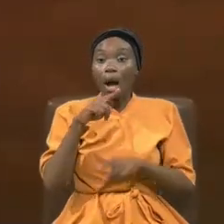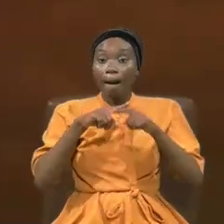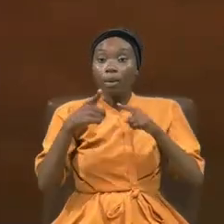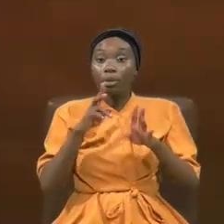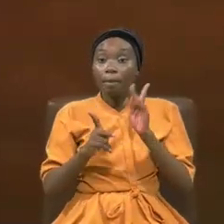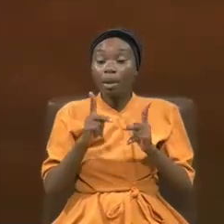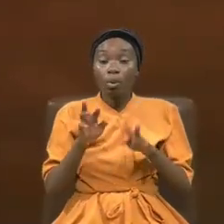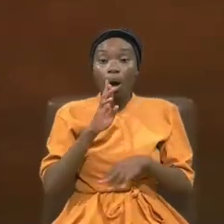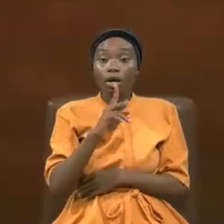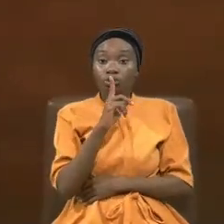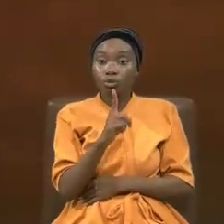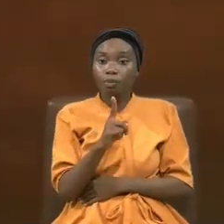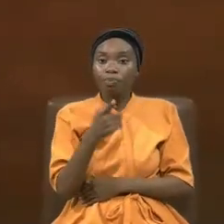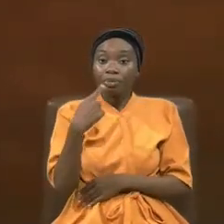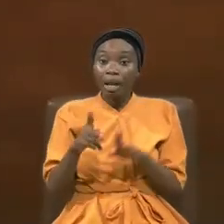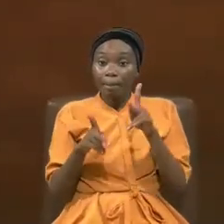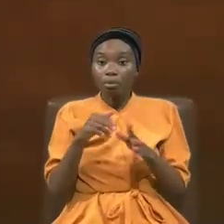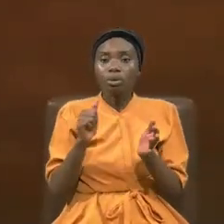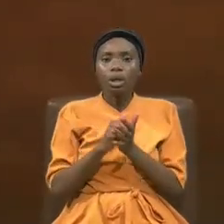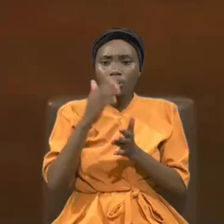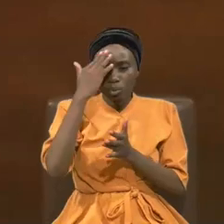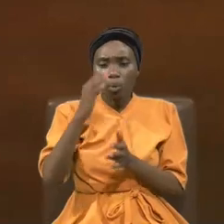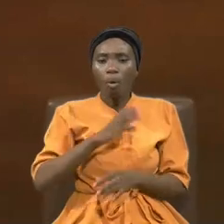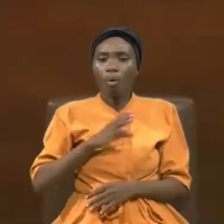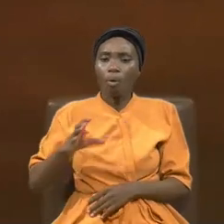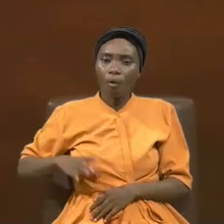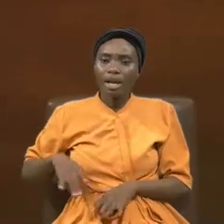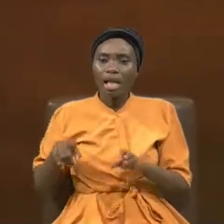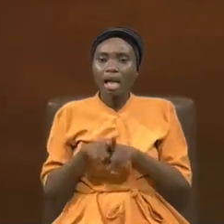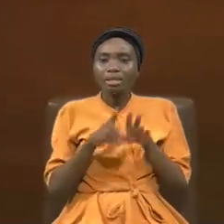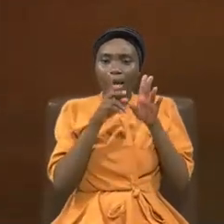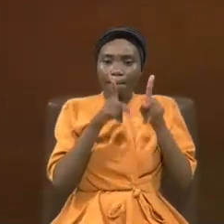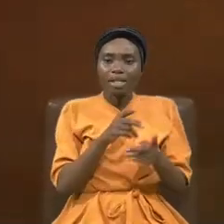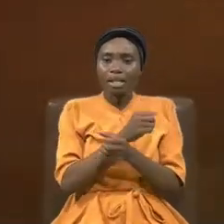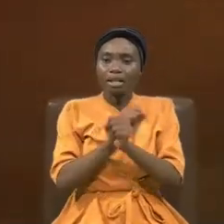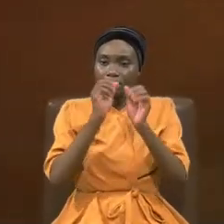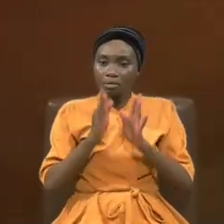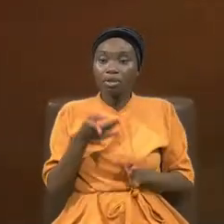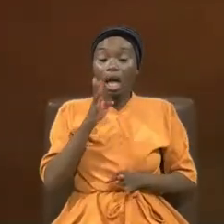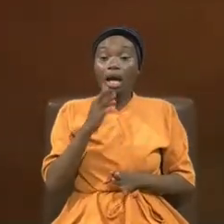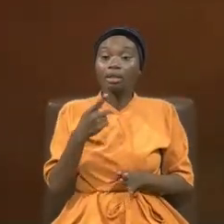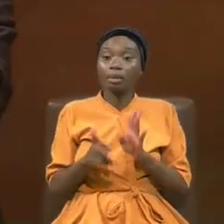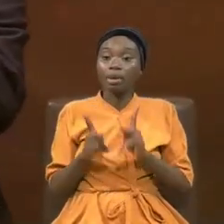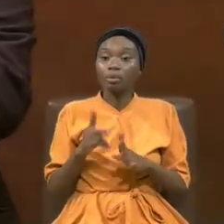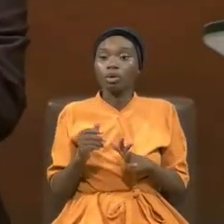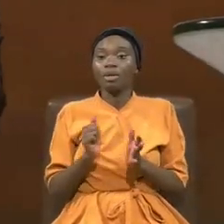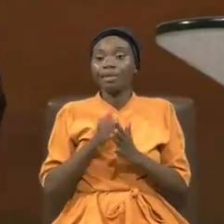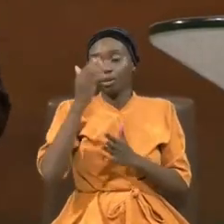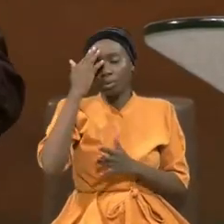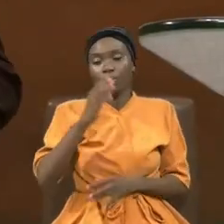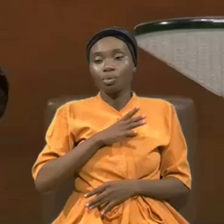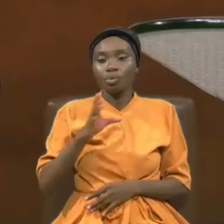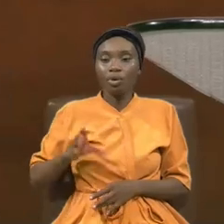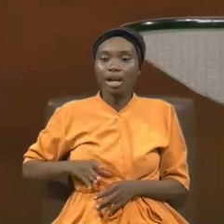faux. Mais les gens qui sont véritables, les gens qui connaissent Christ comme leur sauveur personnel, les gens qui